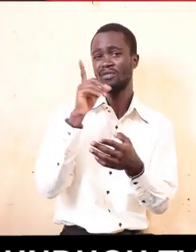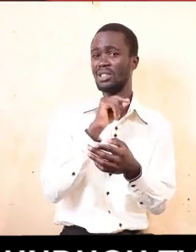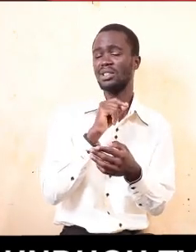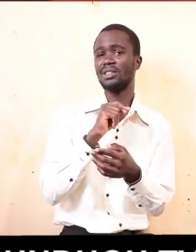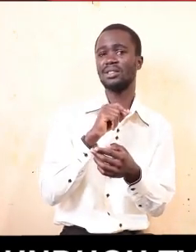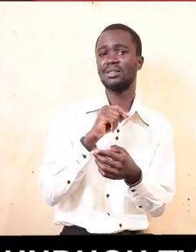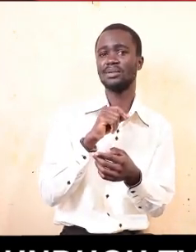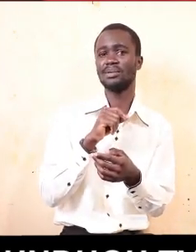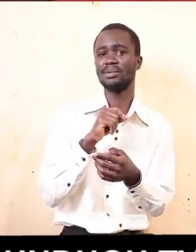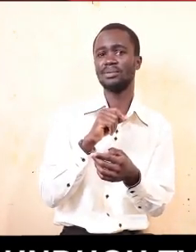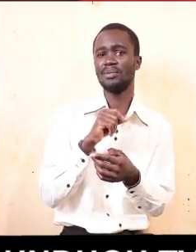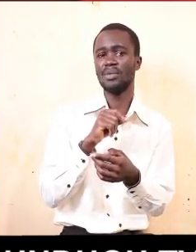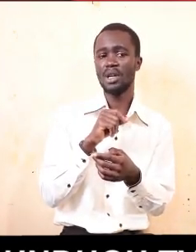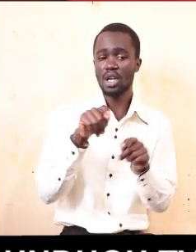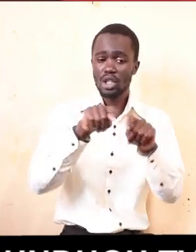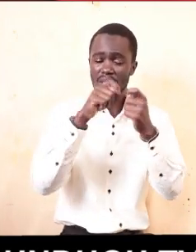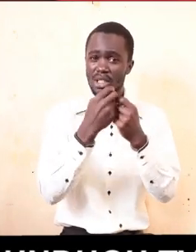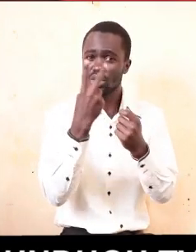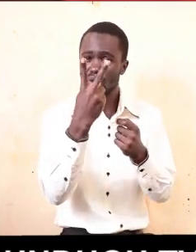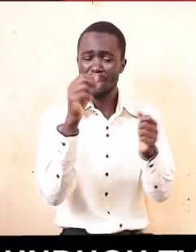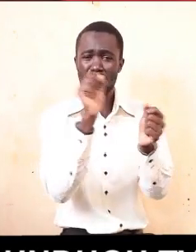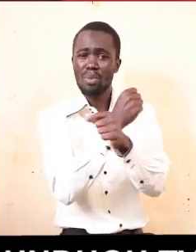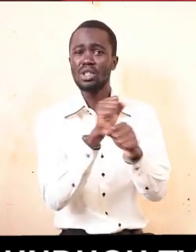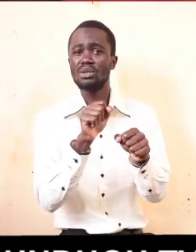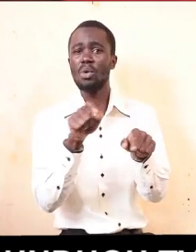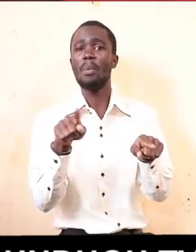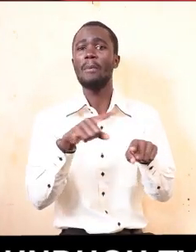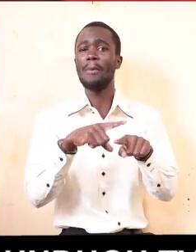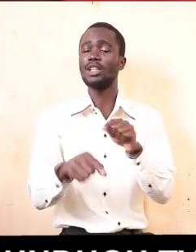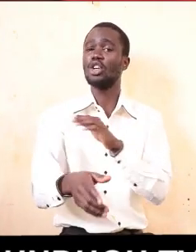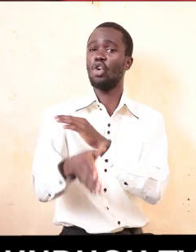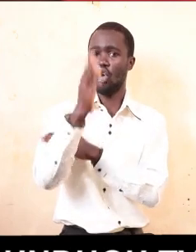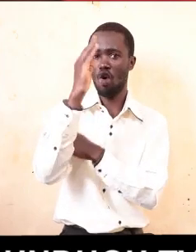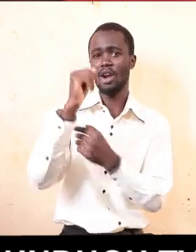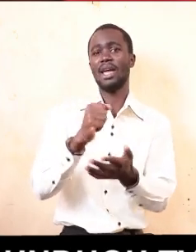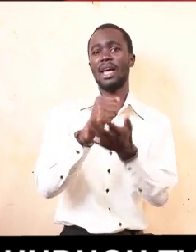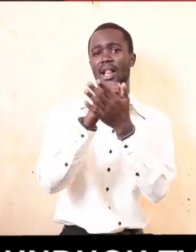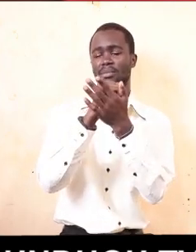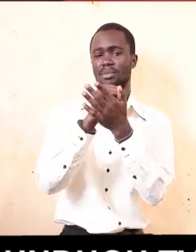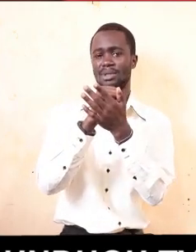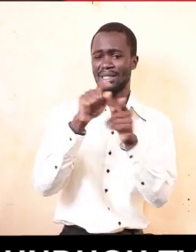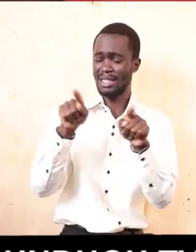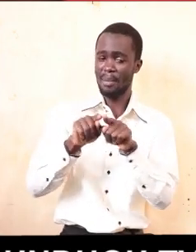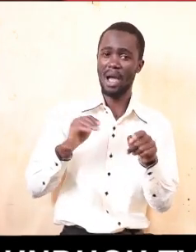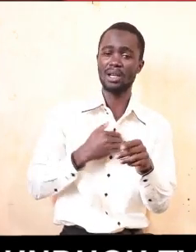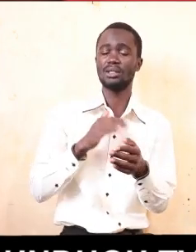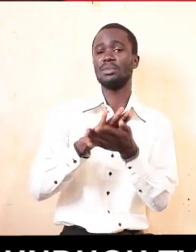hawangeweza, lakini aliwawezesha. Tuwe tayari